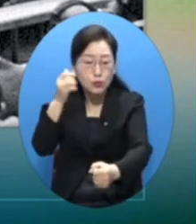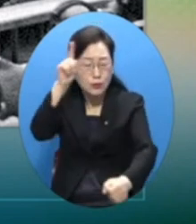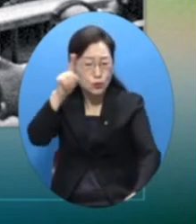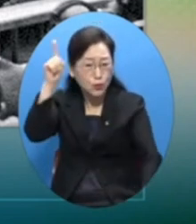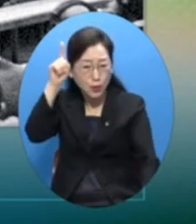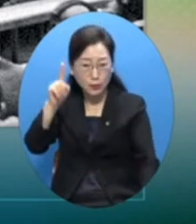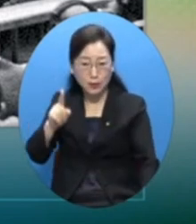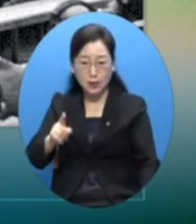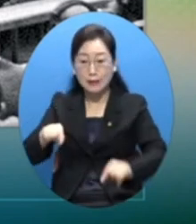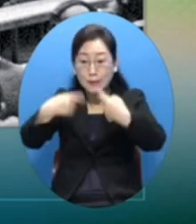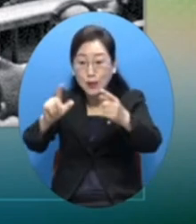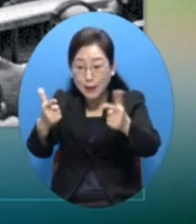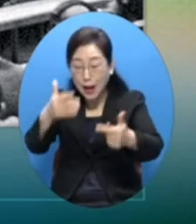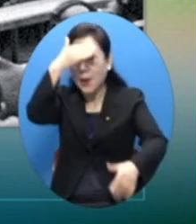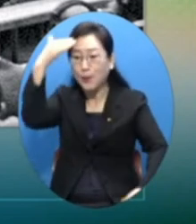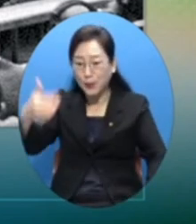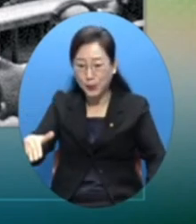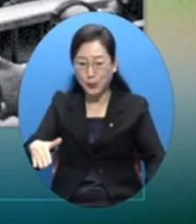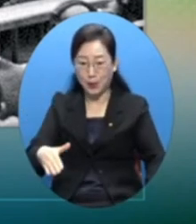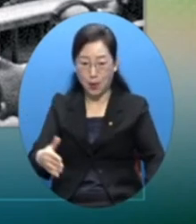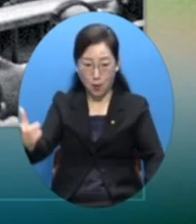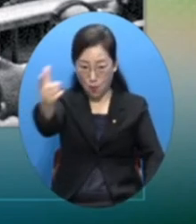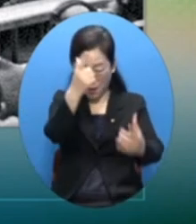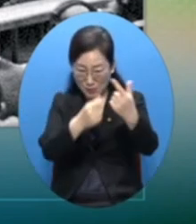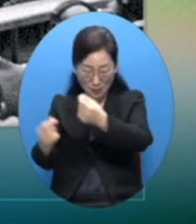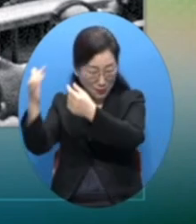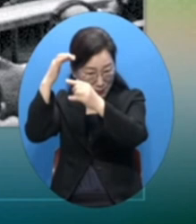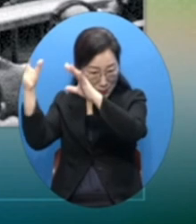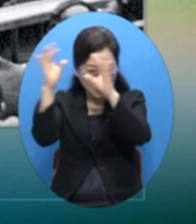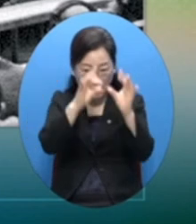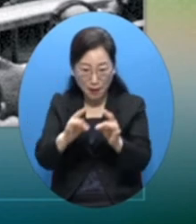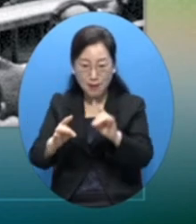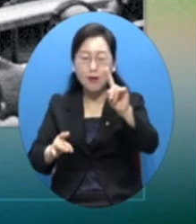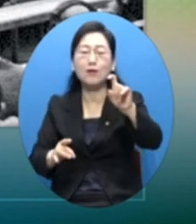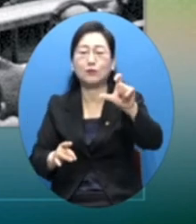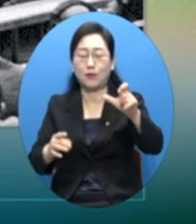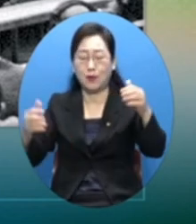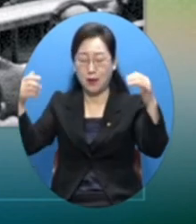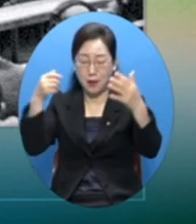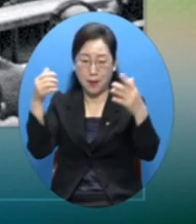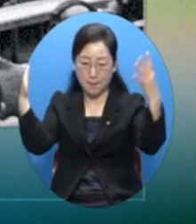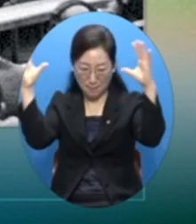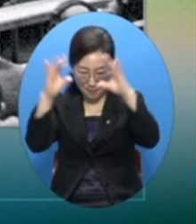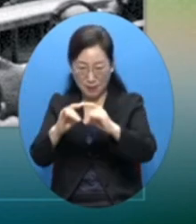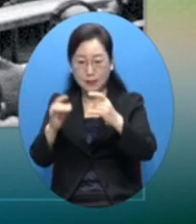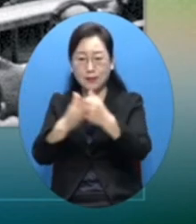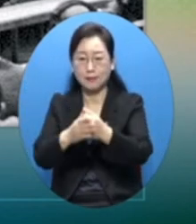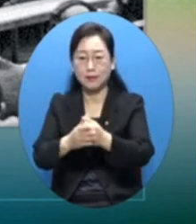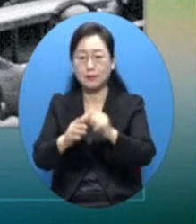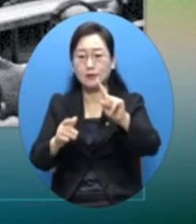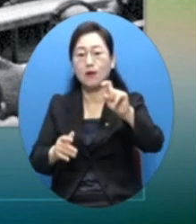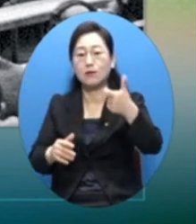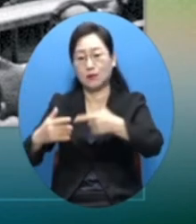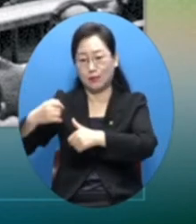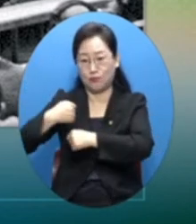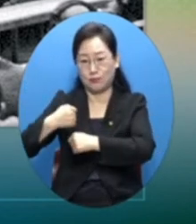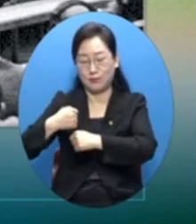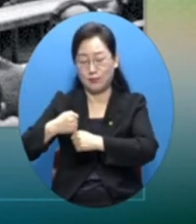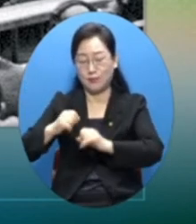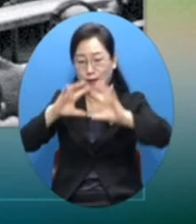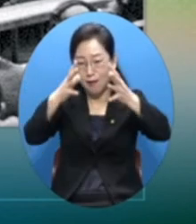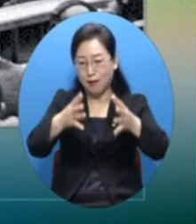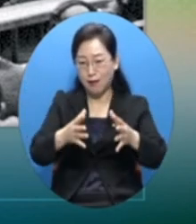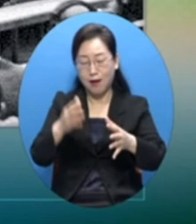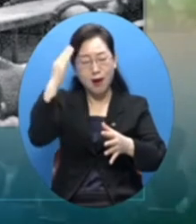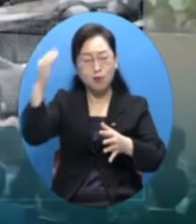파병이 결정되고 16개 나라가 우리나라에 와서 이 전쟁을 도와 한국전쟁의 승리를 가져오게